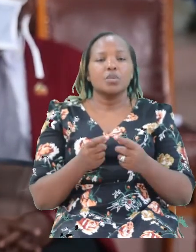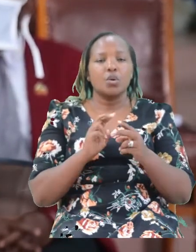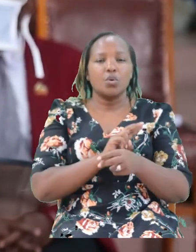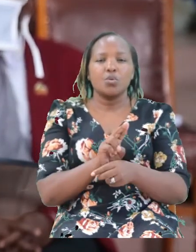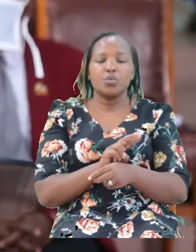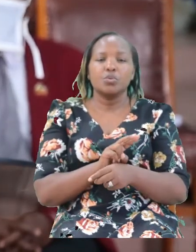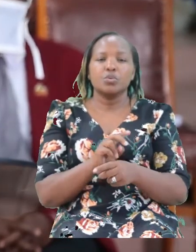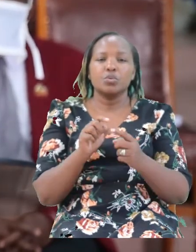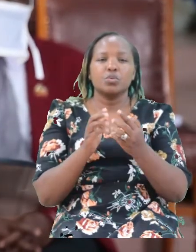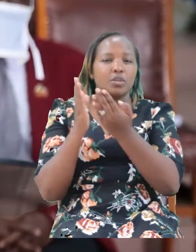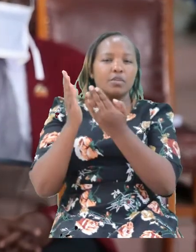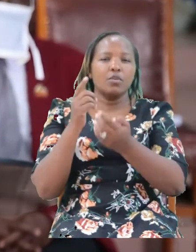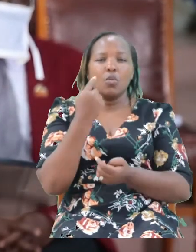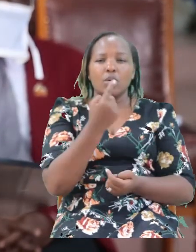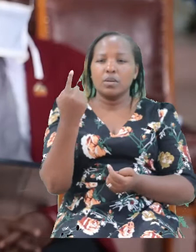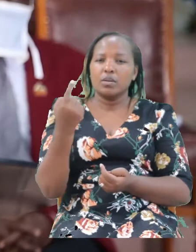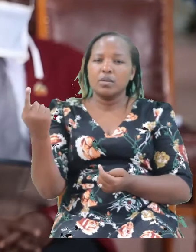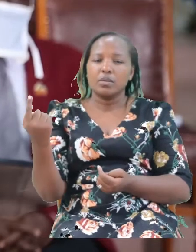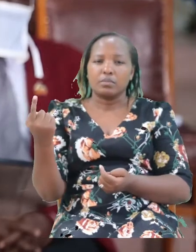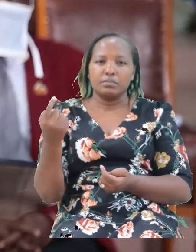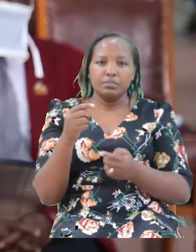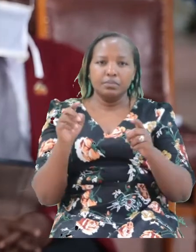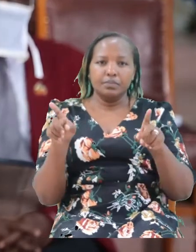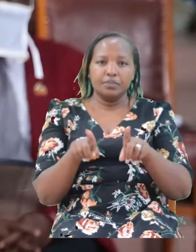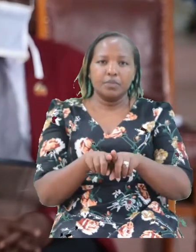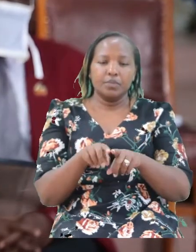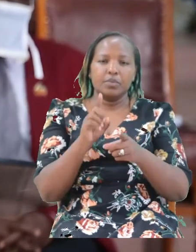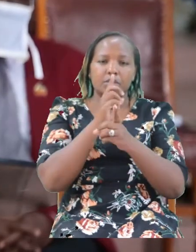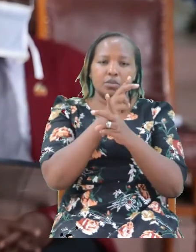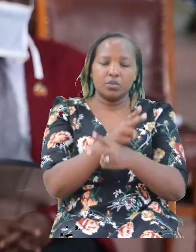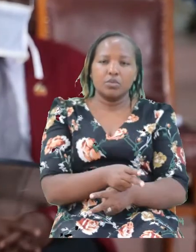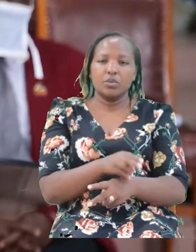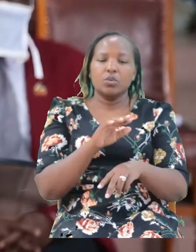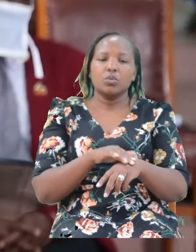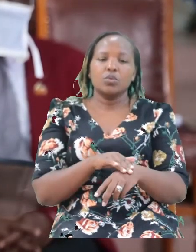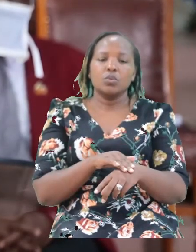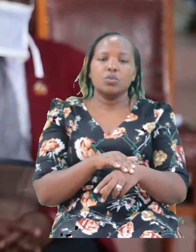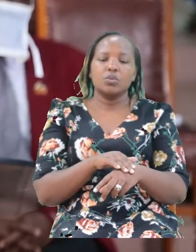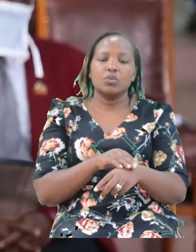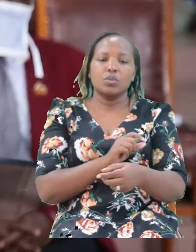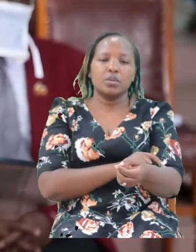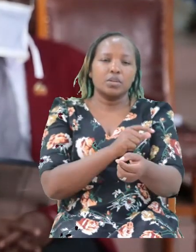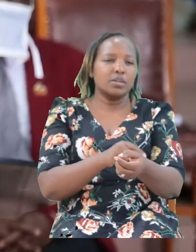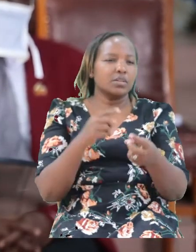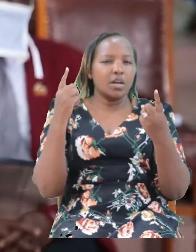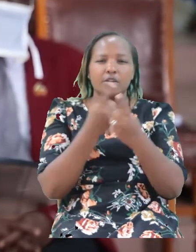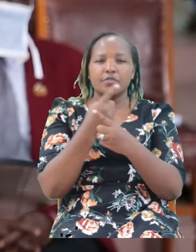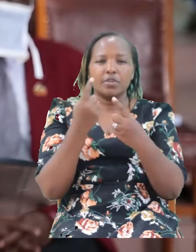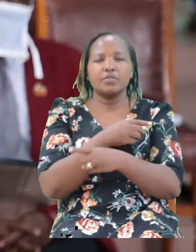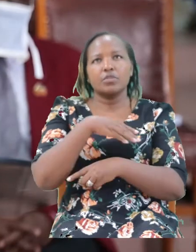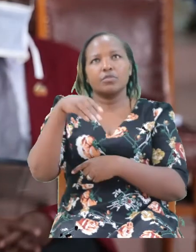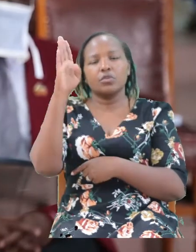Itumieni kwa kuhudumiana kama mawakili wema wa neema mbalimbali za Mungu.